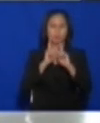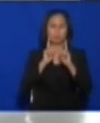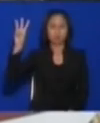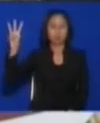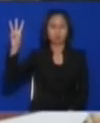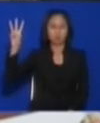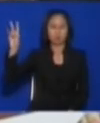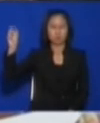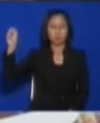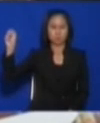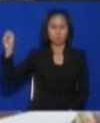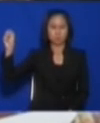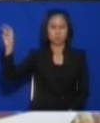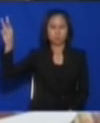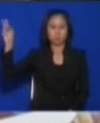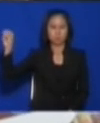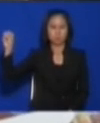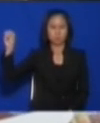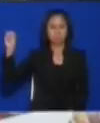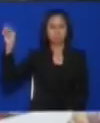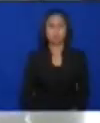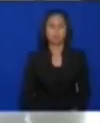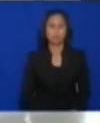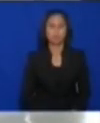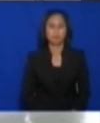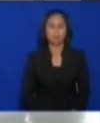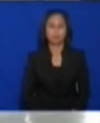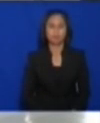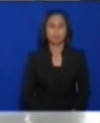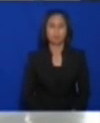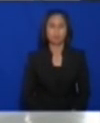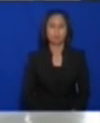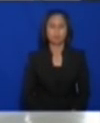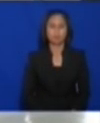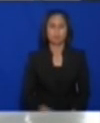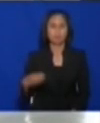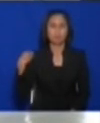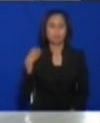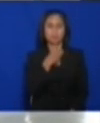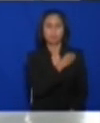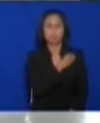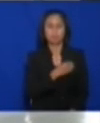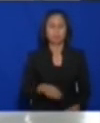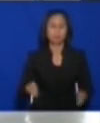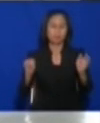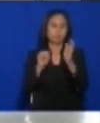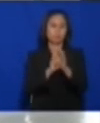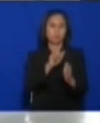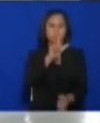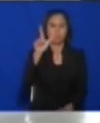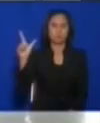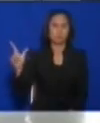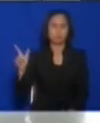memberikan tanggapan atau jawaban dan selama debat berlangsung para pendukung dilarang